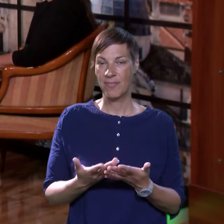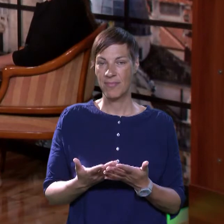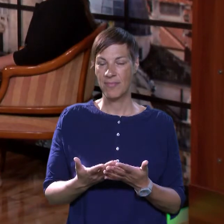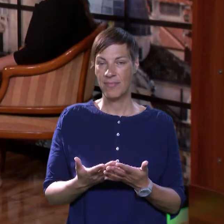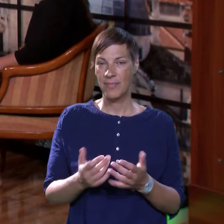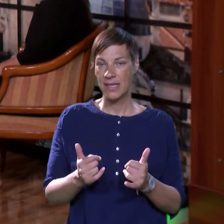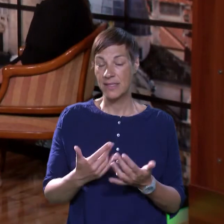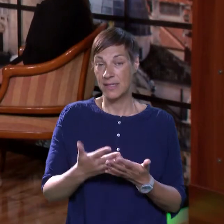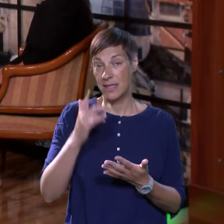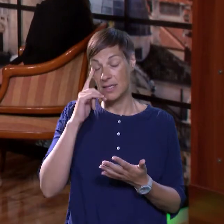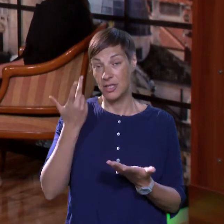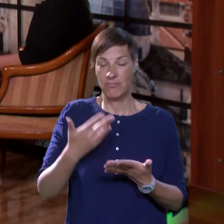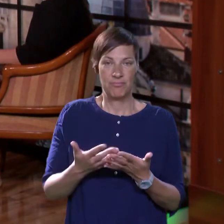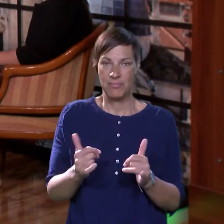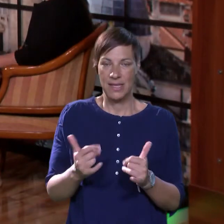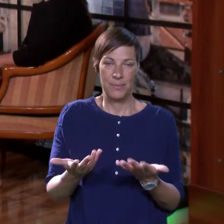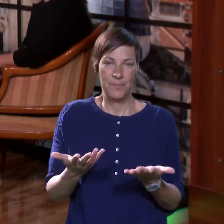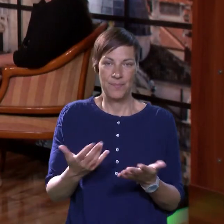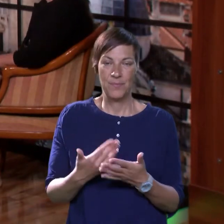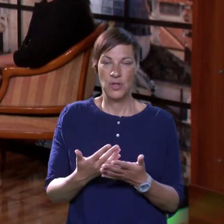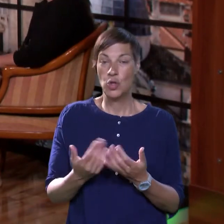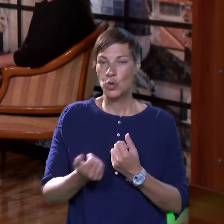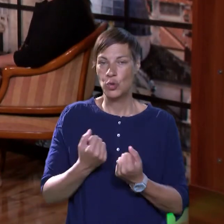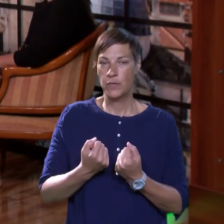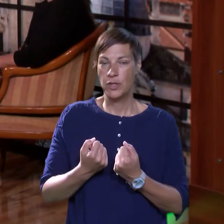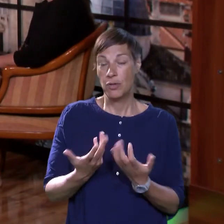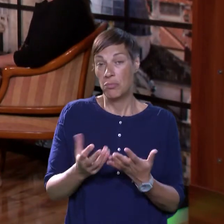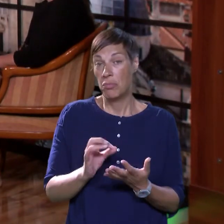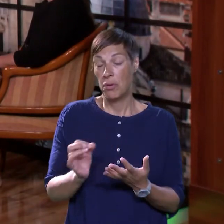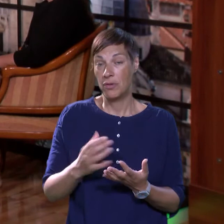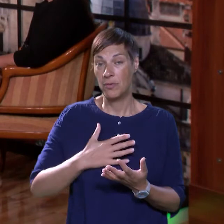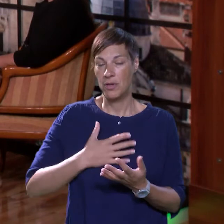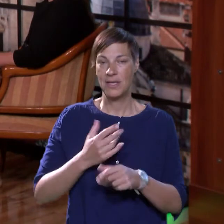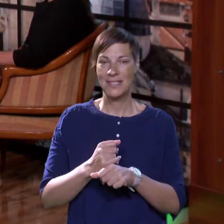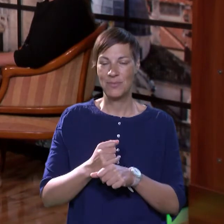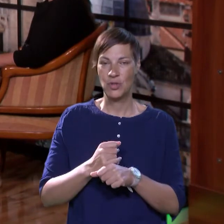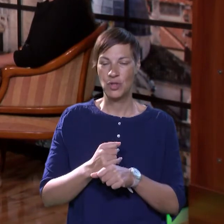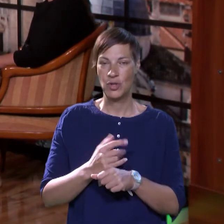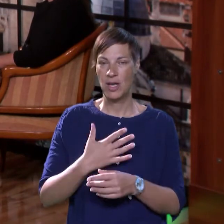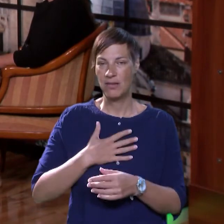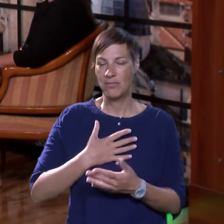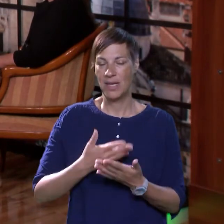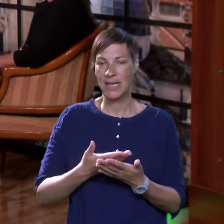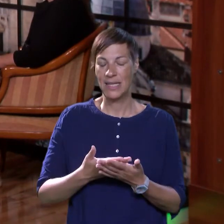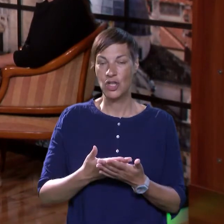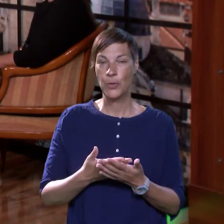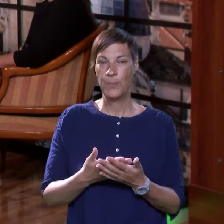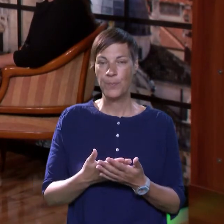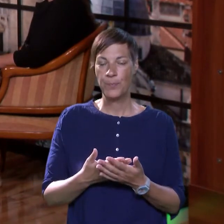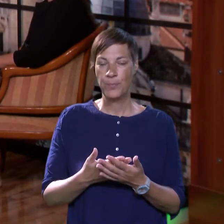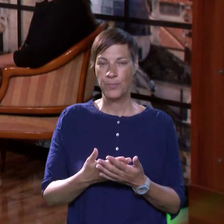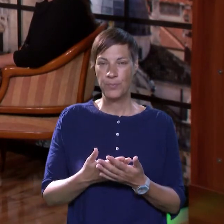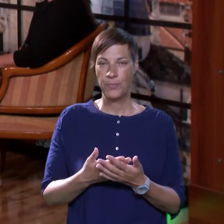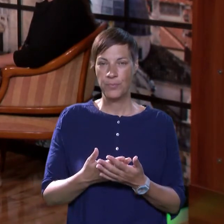znaš Hajmihov zahod, pa da, pa bočni položaj, pa da, pa da, pa da, pa to su vještine. Pa dobro, pa ja sam to radio, to tako, meni je to. I u